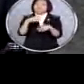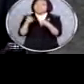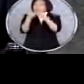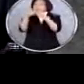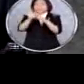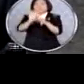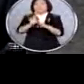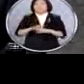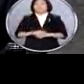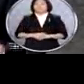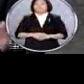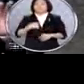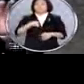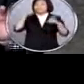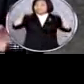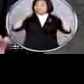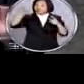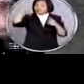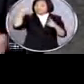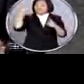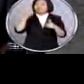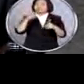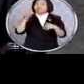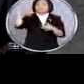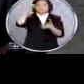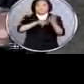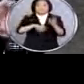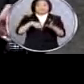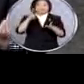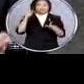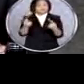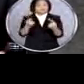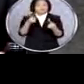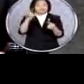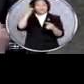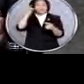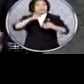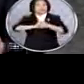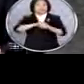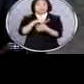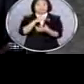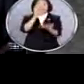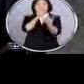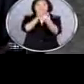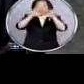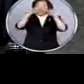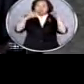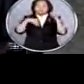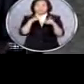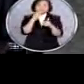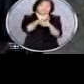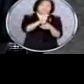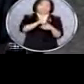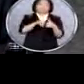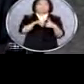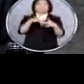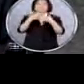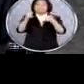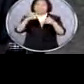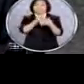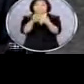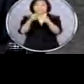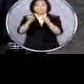向的主张就是透明的程序，共同的参与，民意的监督。事实上我们看